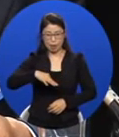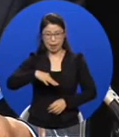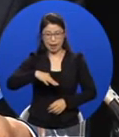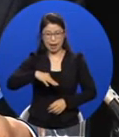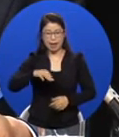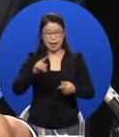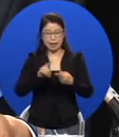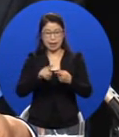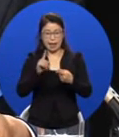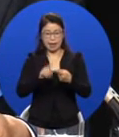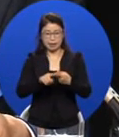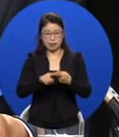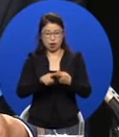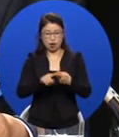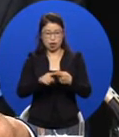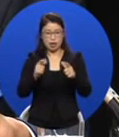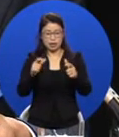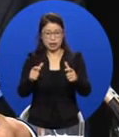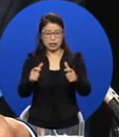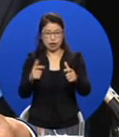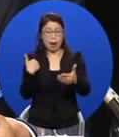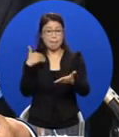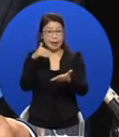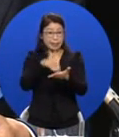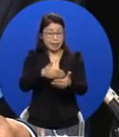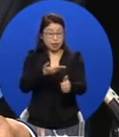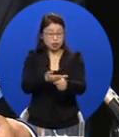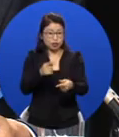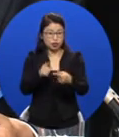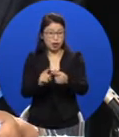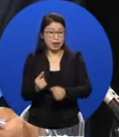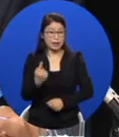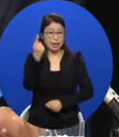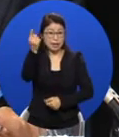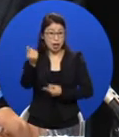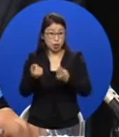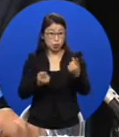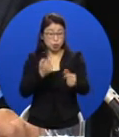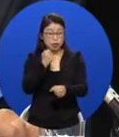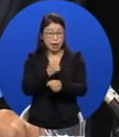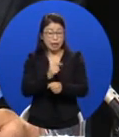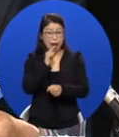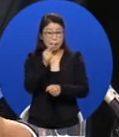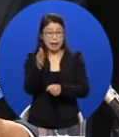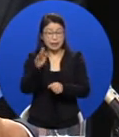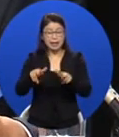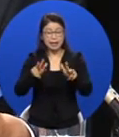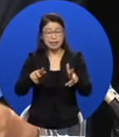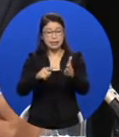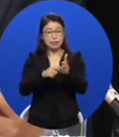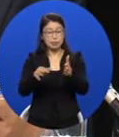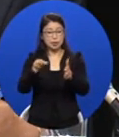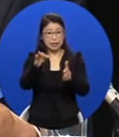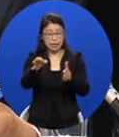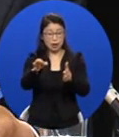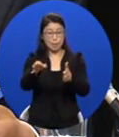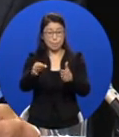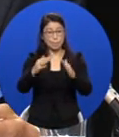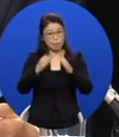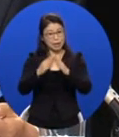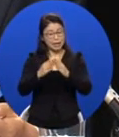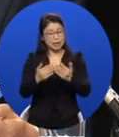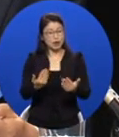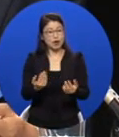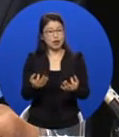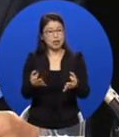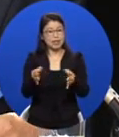지역 교도를 상향 조정하겠다 이렇게 공약을 했는데 예. 현재 면세점은 진흥기금은 얼마나 내고 있죠? 혹시